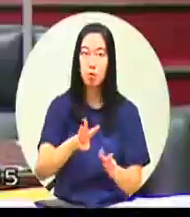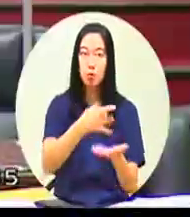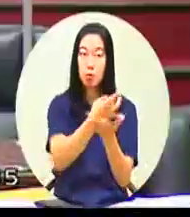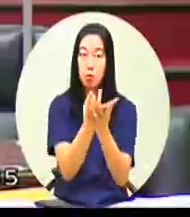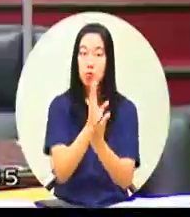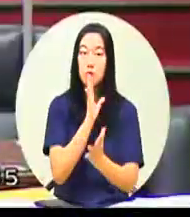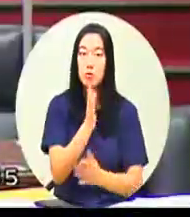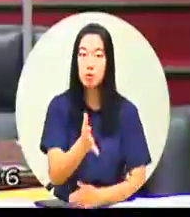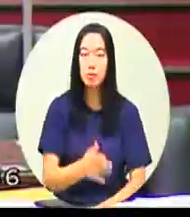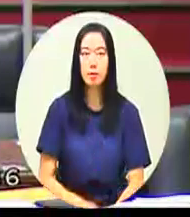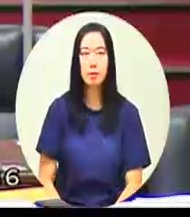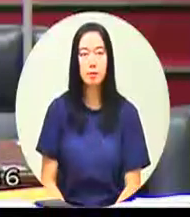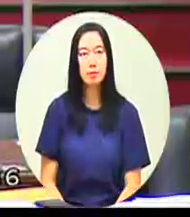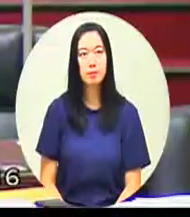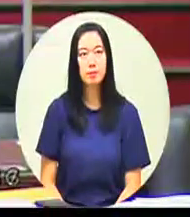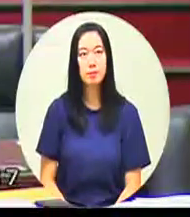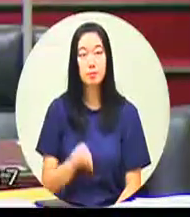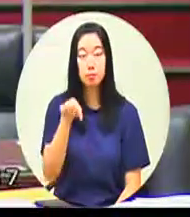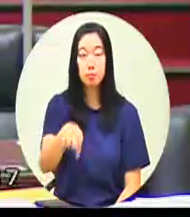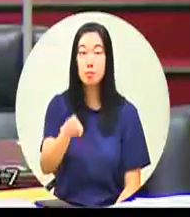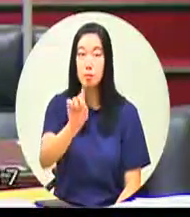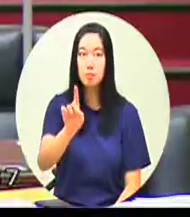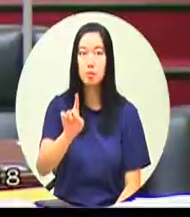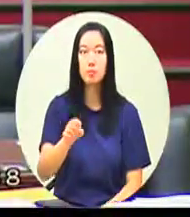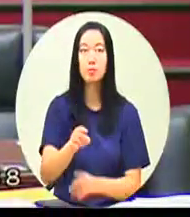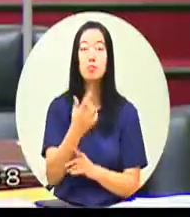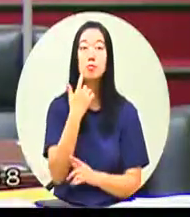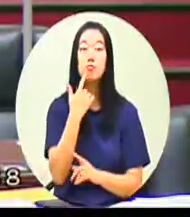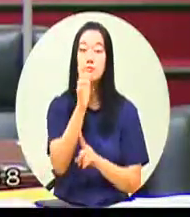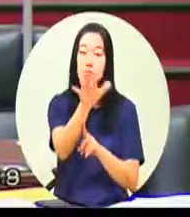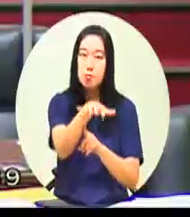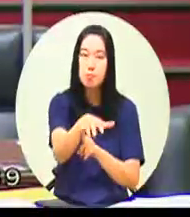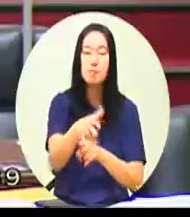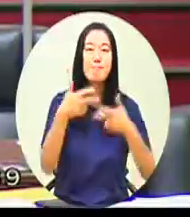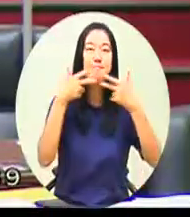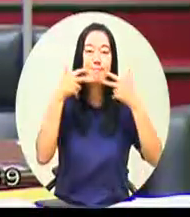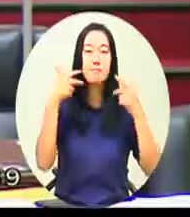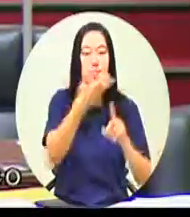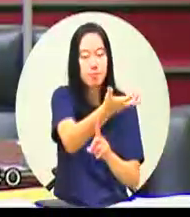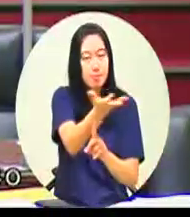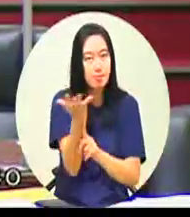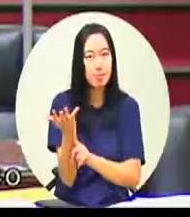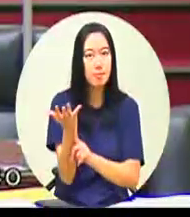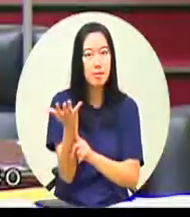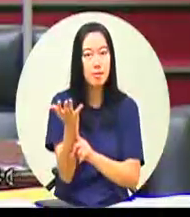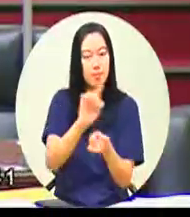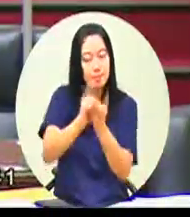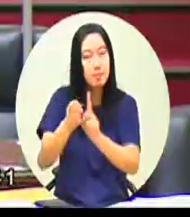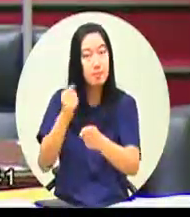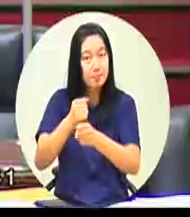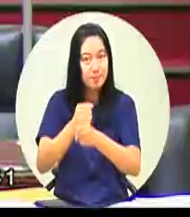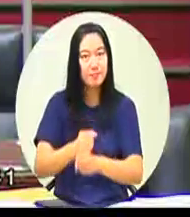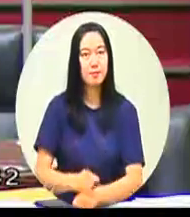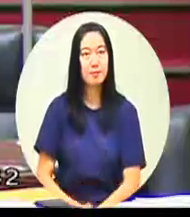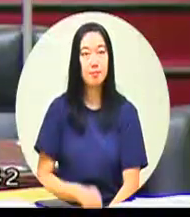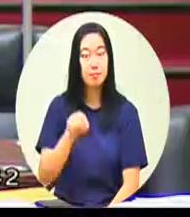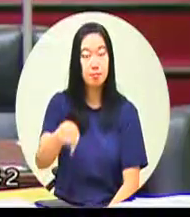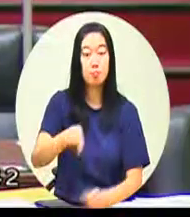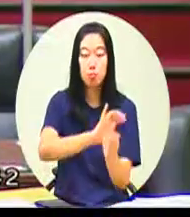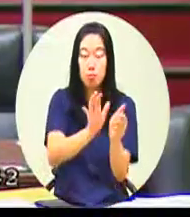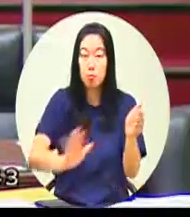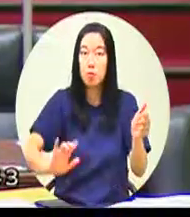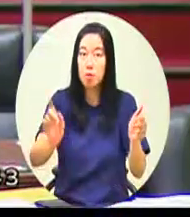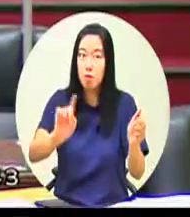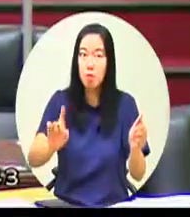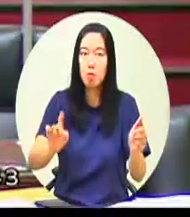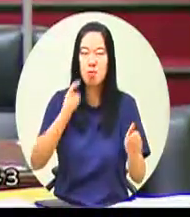这个呢，是用美浓的野莲做的，而且呢，是会造成